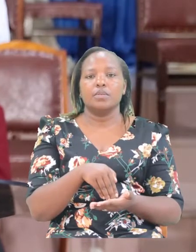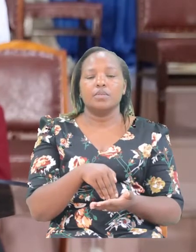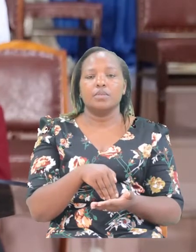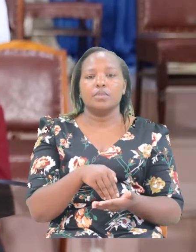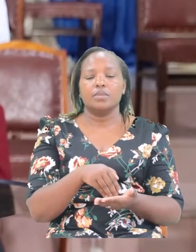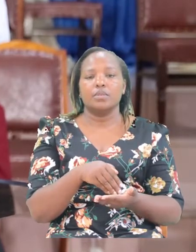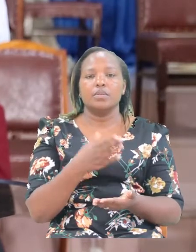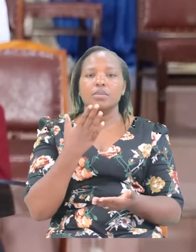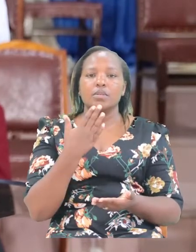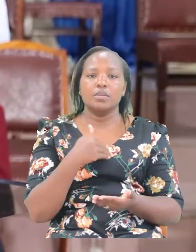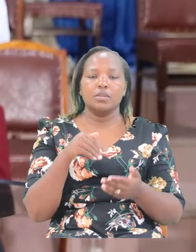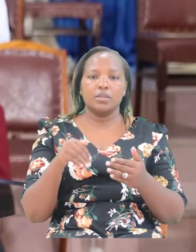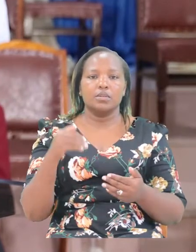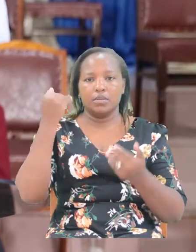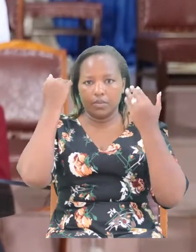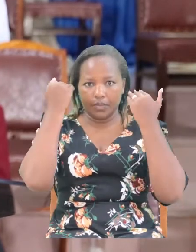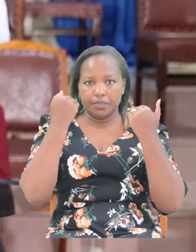inayohitajiwa katika mawakili